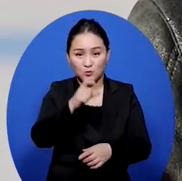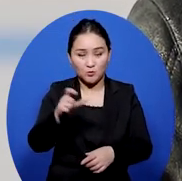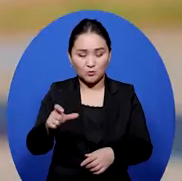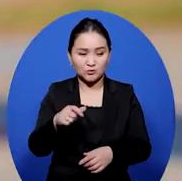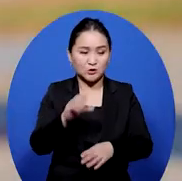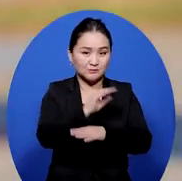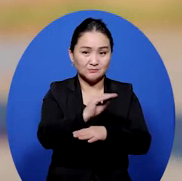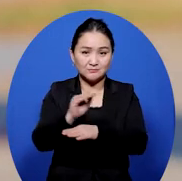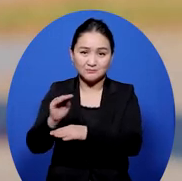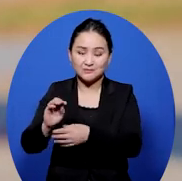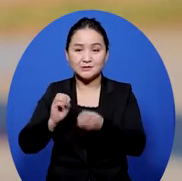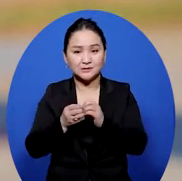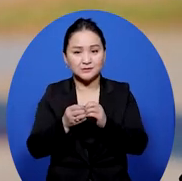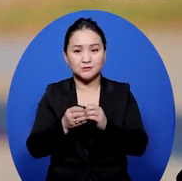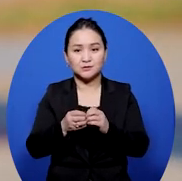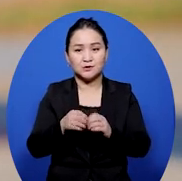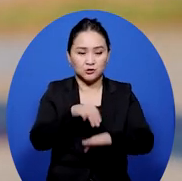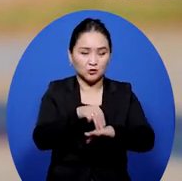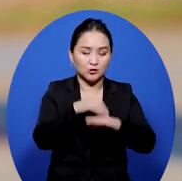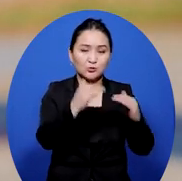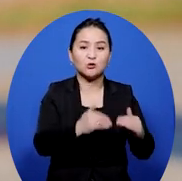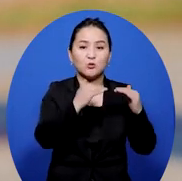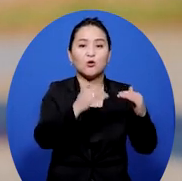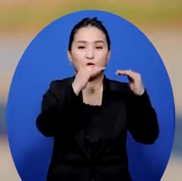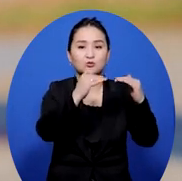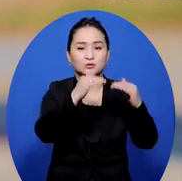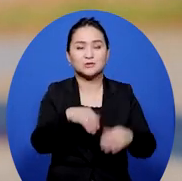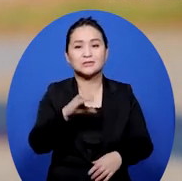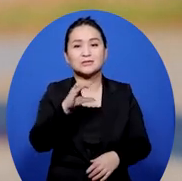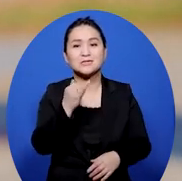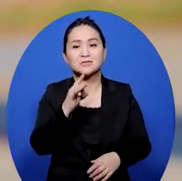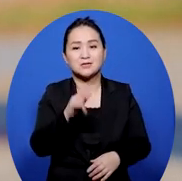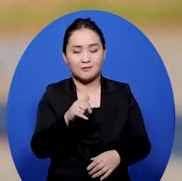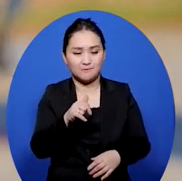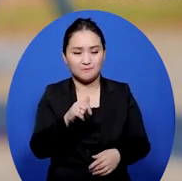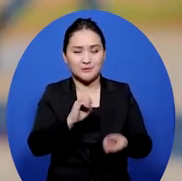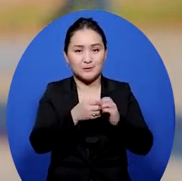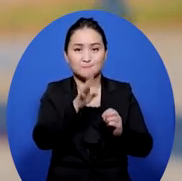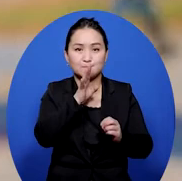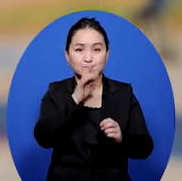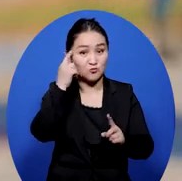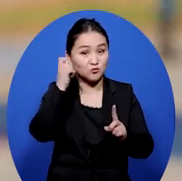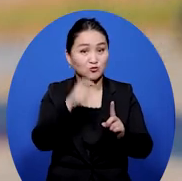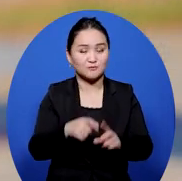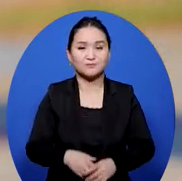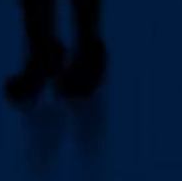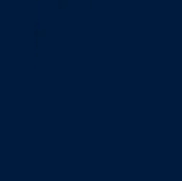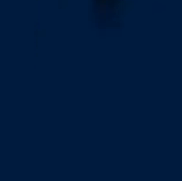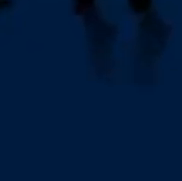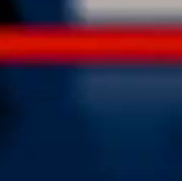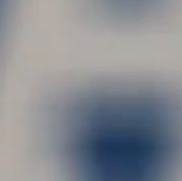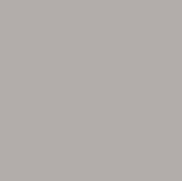40 албаагчтай нөгөө сургалтаа хийгээд явдаг. Тэр хэд ингэдэг ийм тогтмол хөгждөг одоо ийм системийг нэвтрүүлэхээр зорж ажиллаж